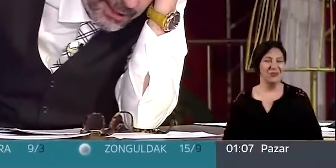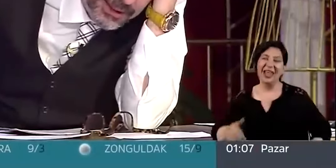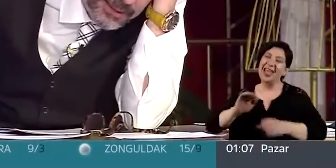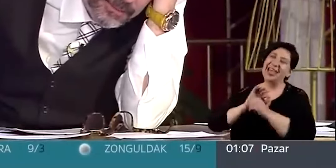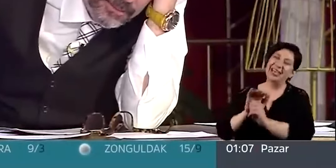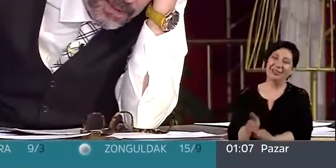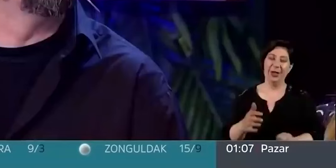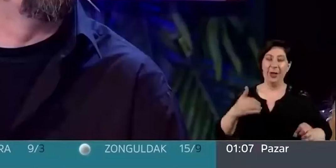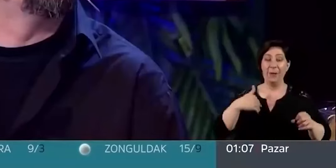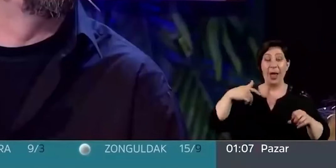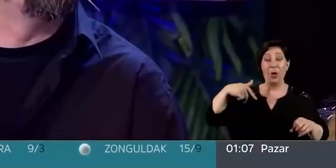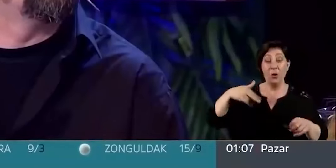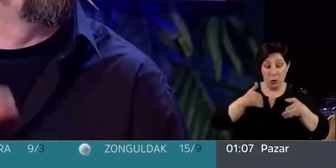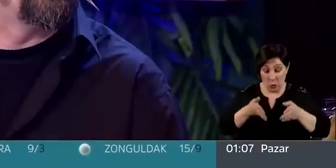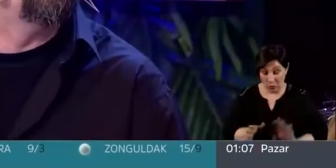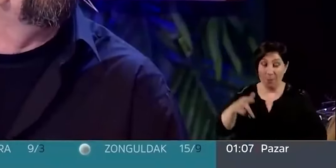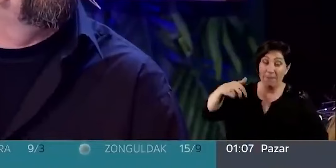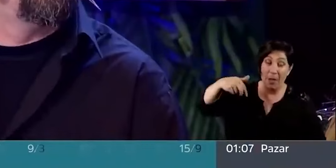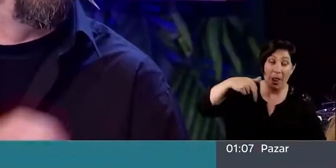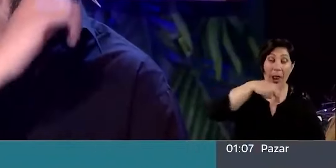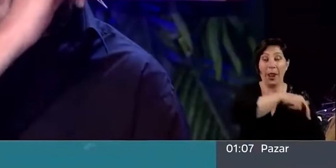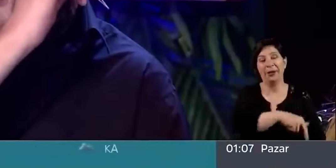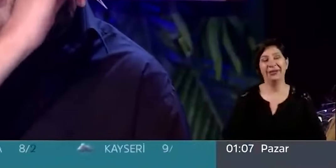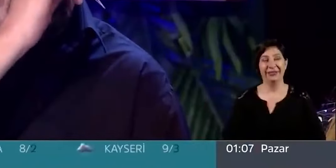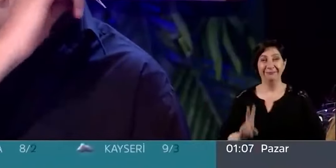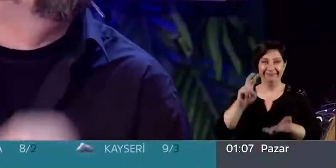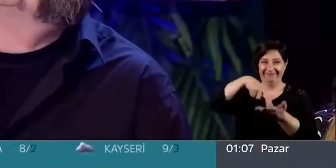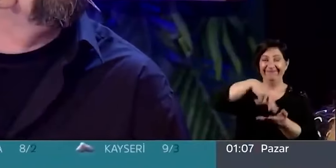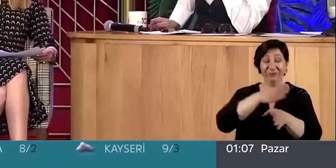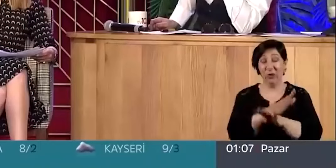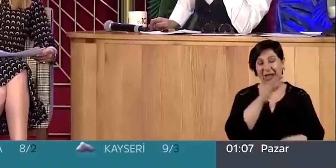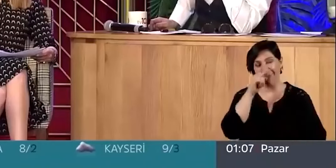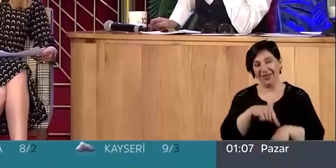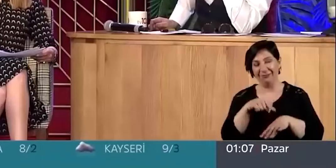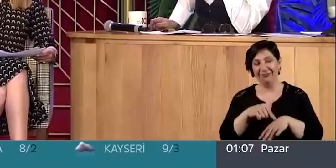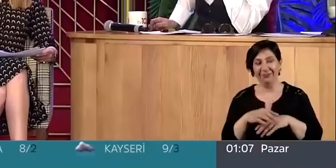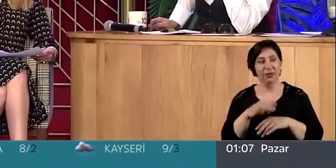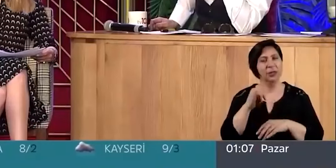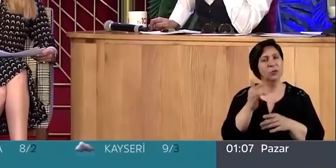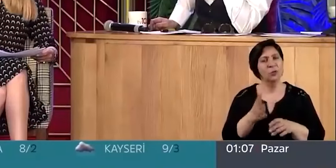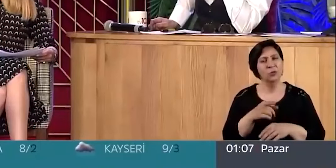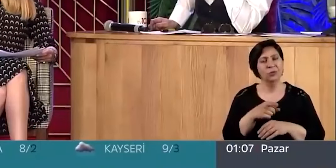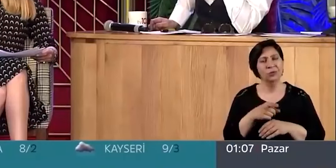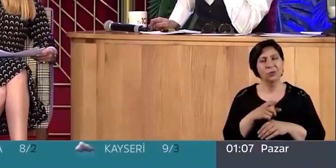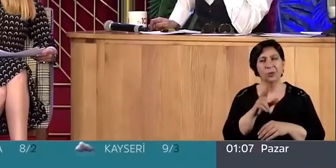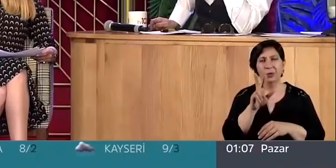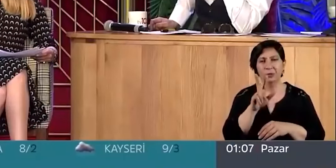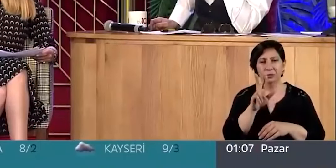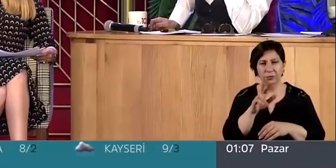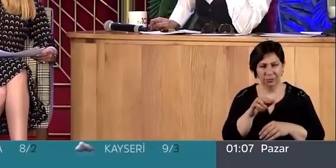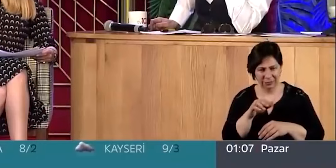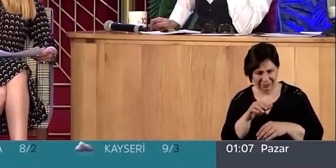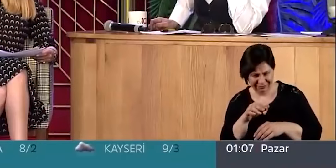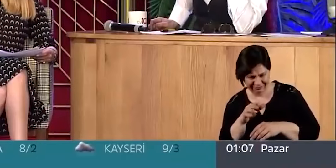Ben hakikaten. Tay gibi yürüdüm, doğduğum gibi yürüdüm o kadar. Evet, ayağa kalkmışsın sen eminim. Hakikaten kaç kilo doğdun? 35.